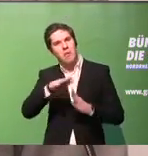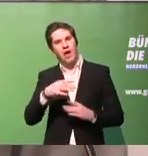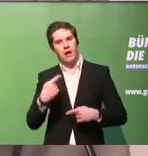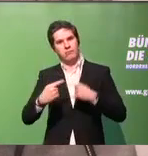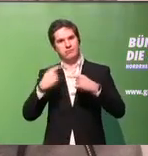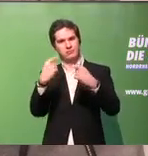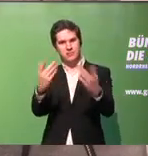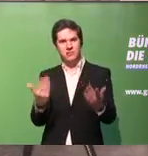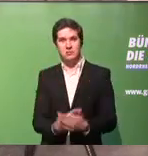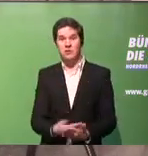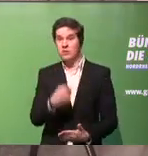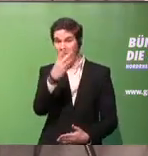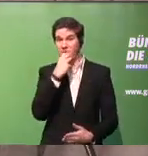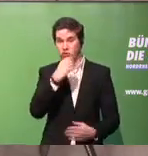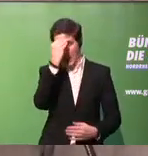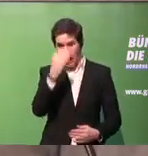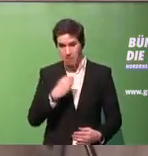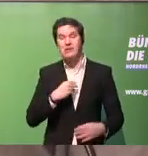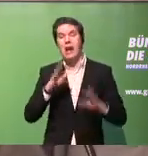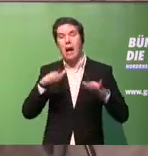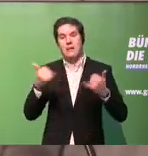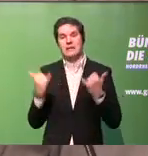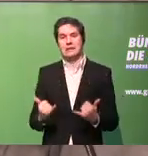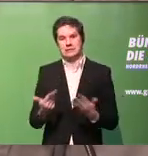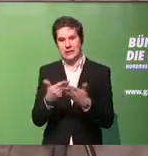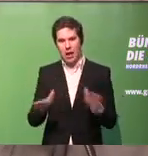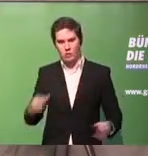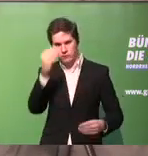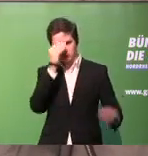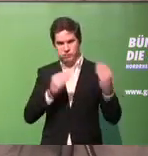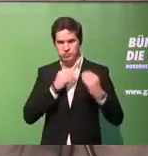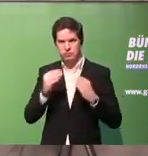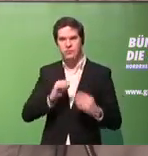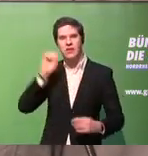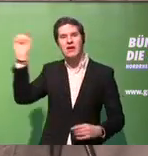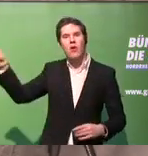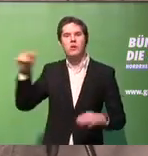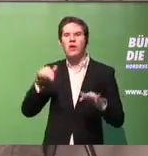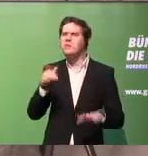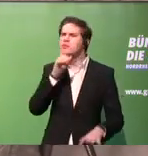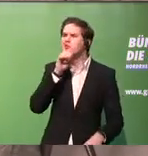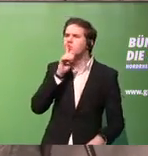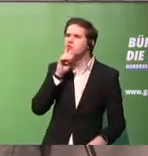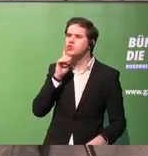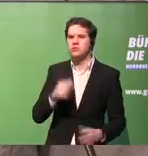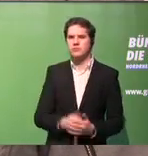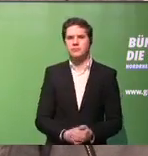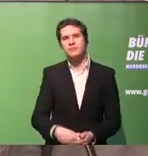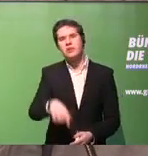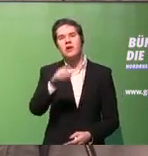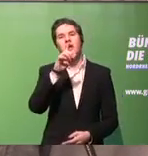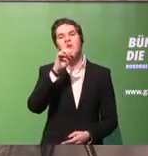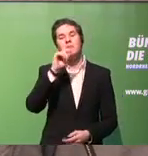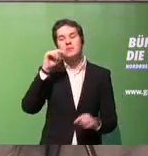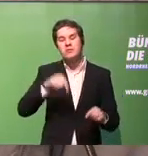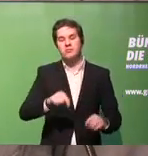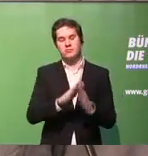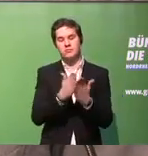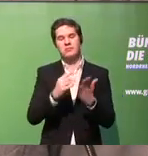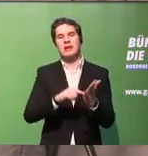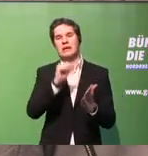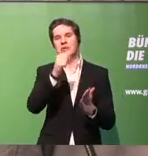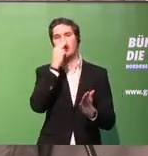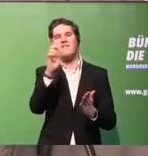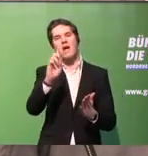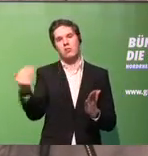So, anmelden könnt ihr euch ab jetzt. Vorne gibt es ein paar Flyer, da seht ihr auch, wer alles kommt. Und was ich ganz